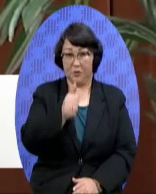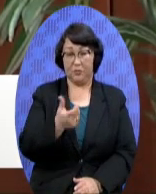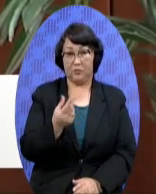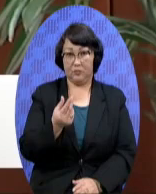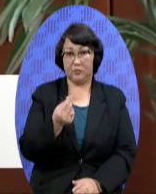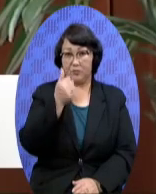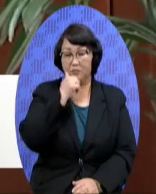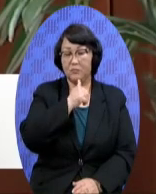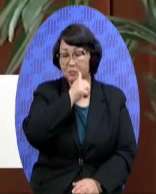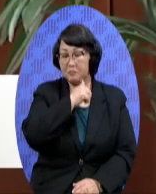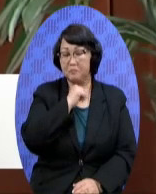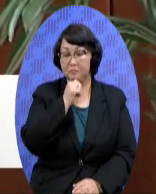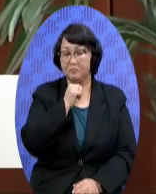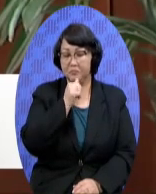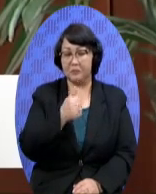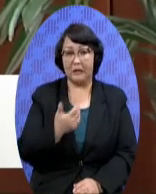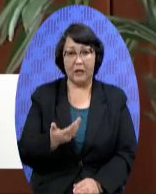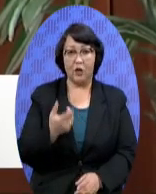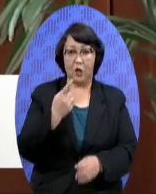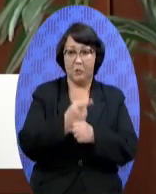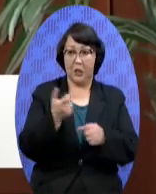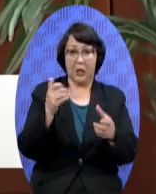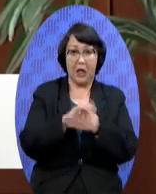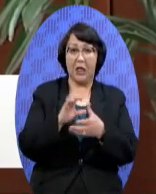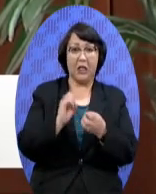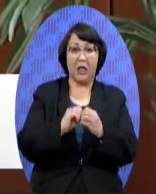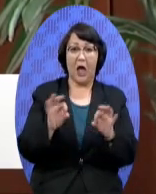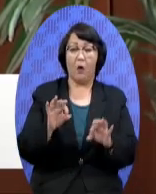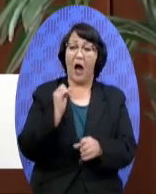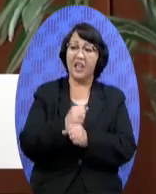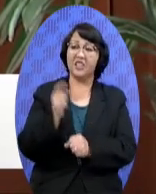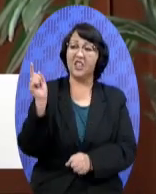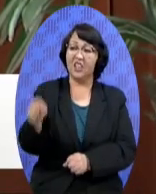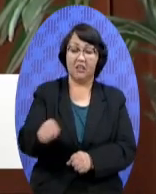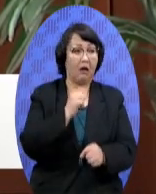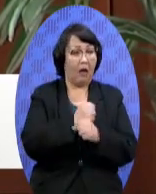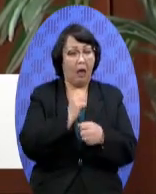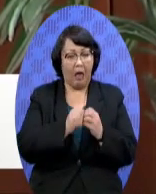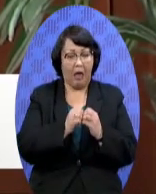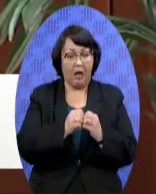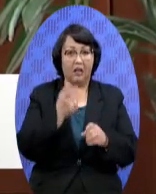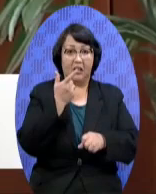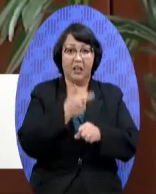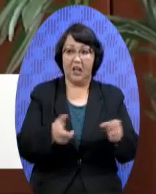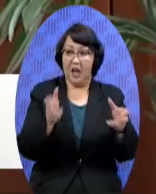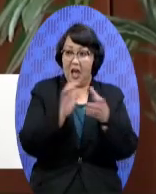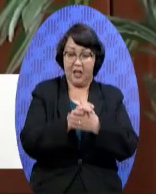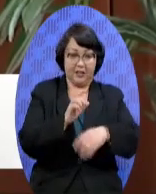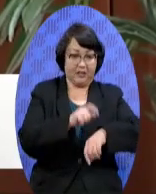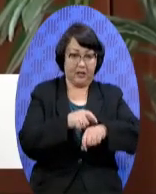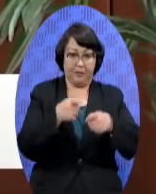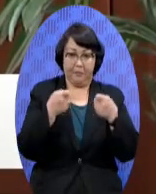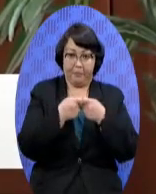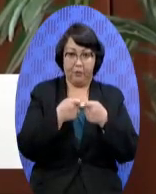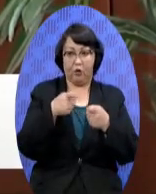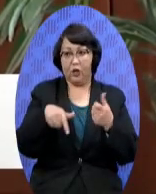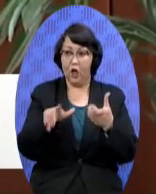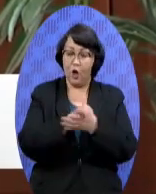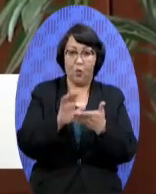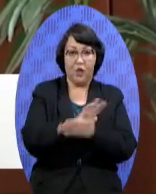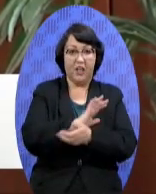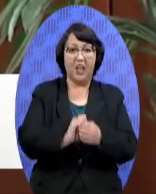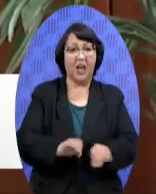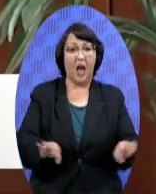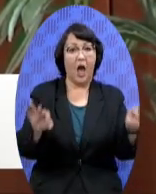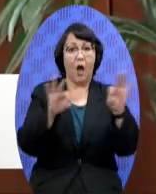тохиолдолд хүмүүсийг хөдөлмөрийн гэрээгүй ажилуулж гээд гэрээг нь цаг хугацаанд нь хийхгүй байна. А гэрээгүй болохоор энэ хүмүүс чинь нөгөө